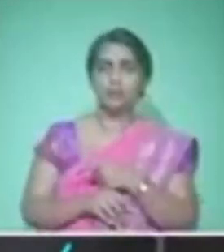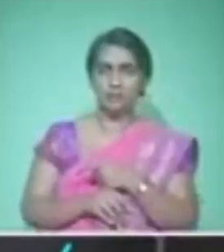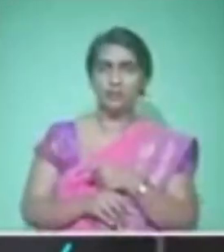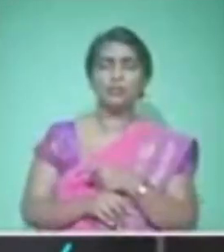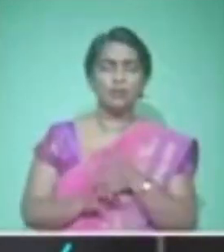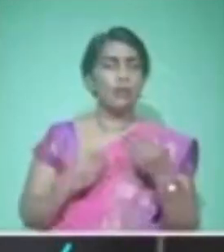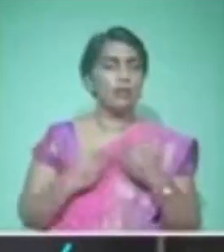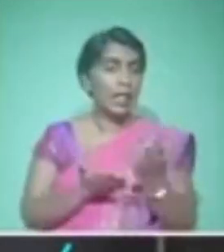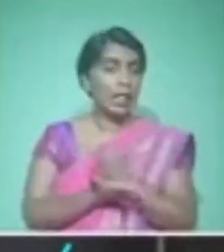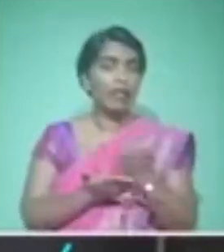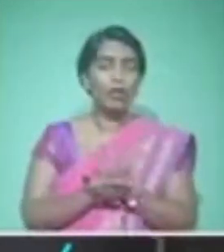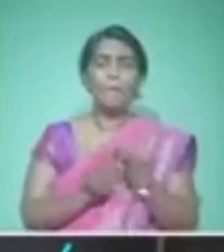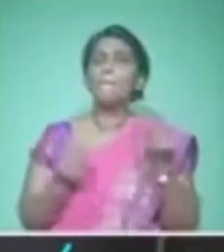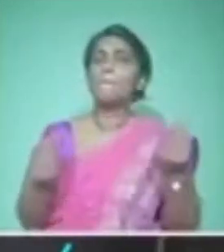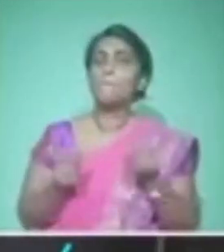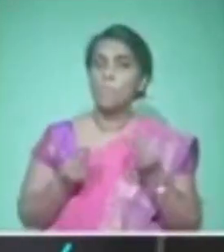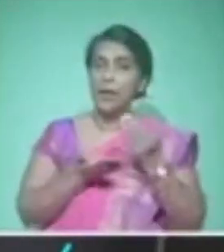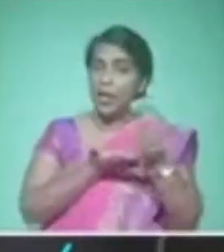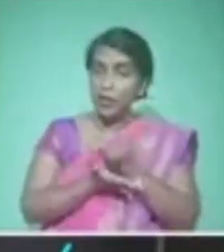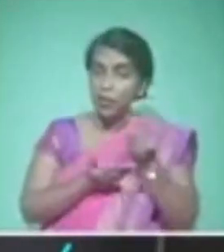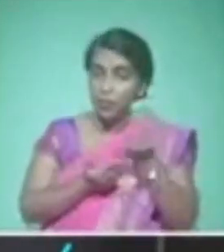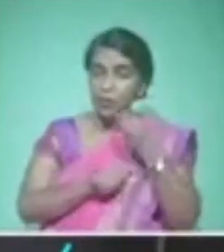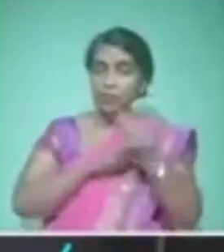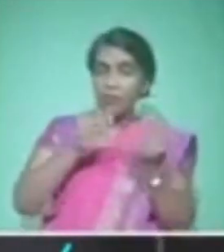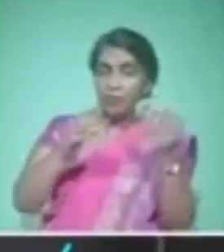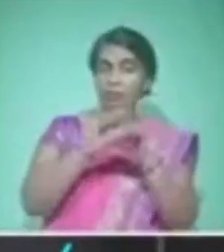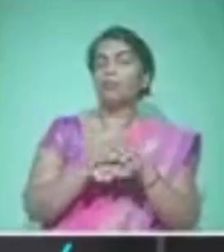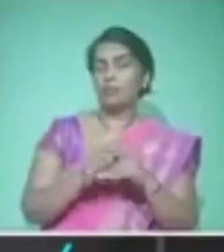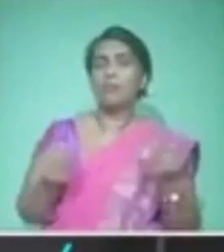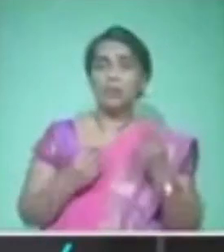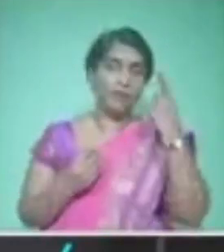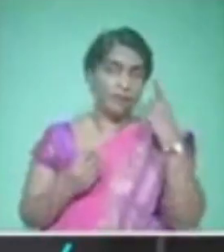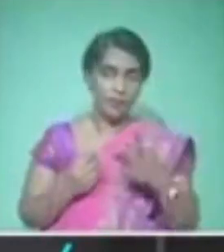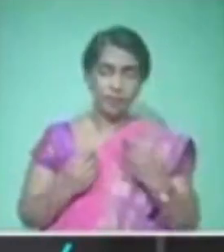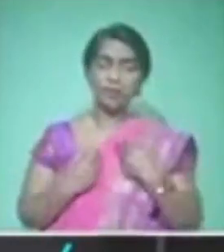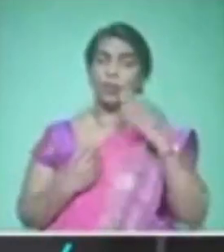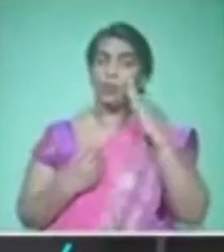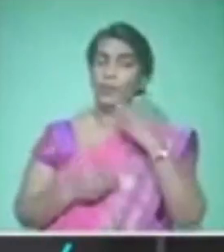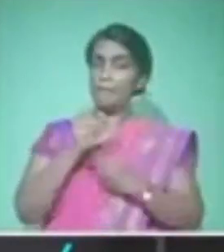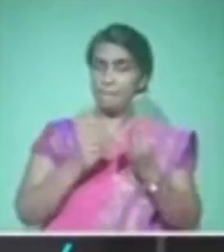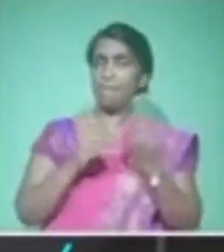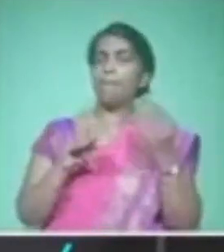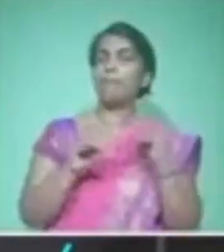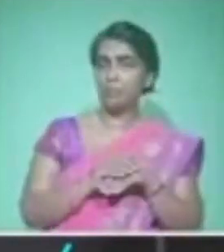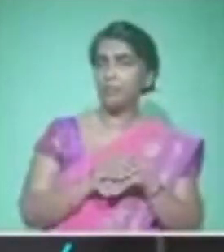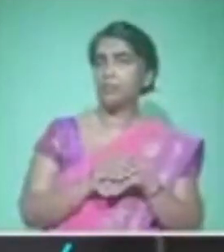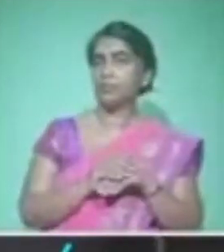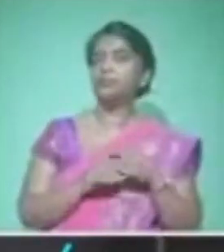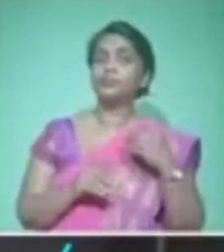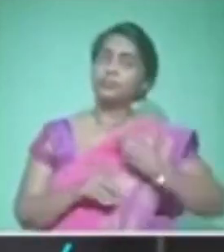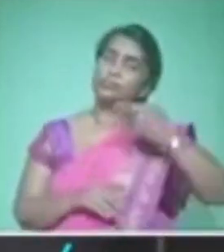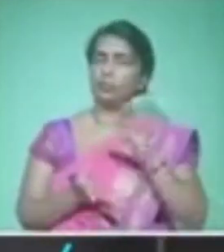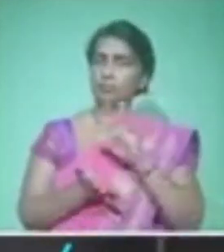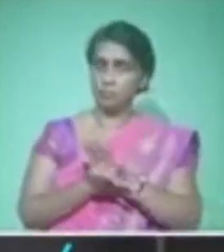අවශ්‍යයි. අපේ ඉතිරිය මදි. ඉතිරිය මදි නම් ආයෝජනය කරන්න මදි. ඒ නිසා විදේශ ආයෝජනය වලට අපි එකඟ